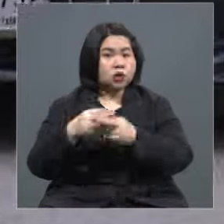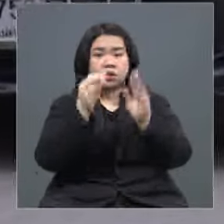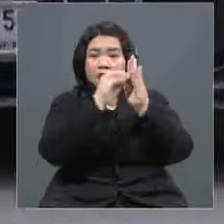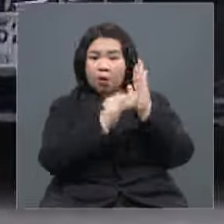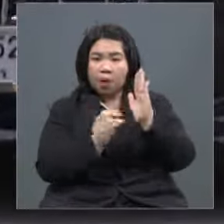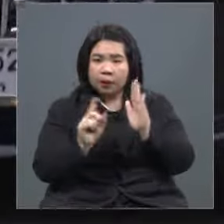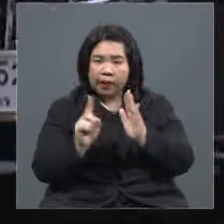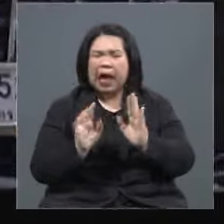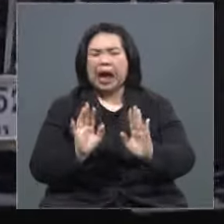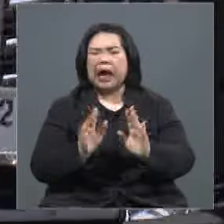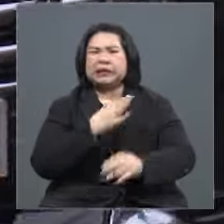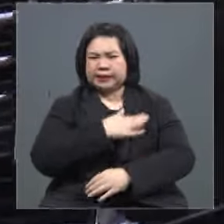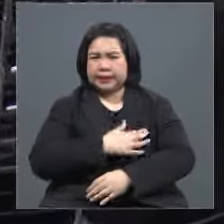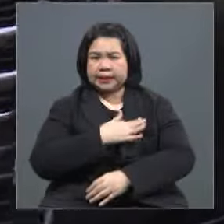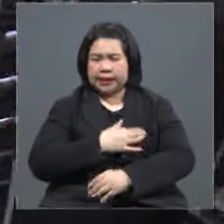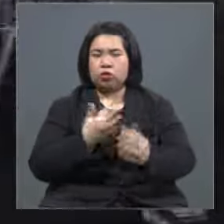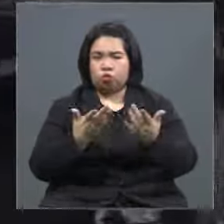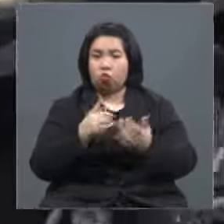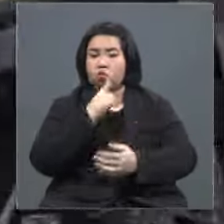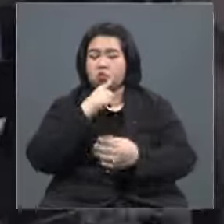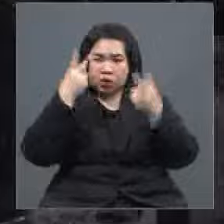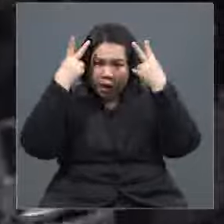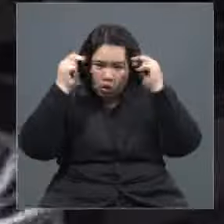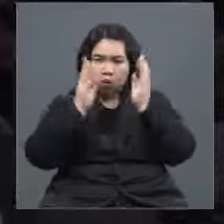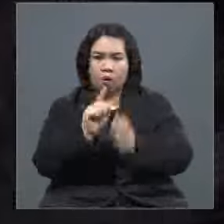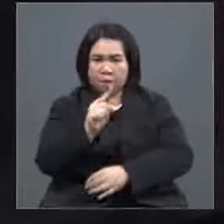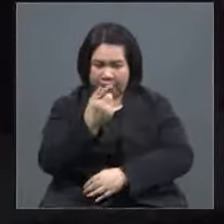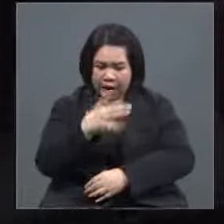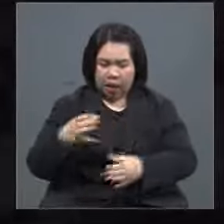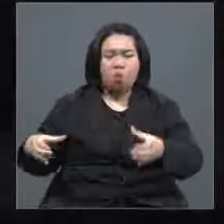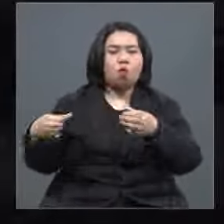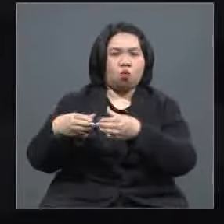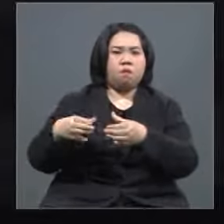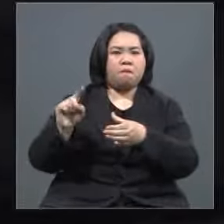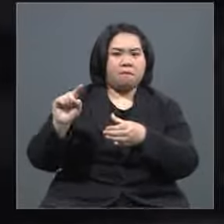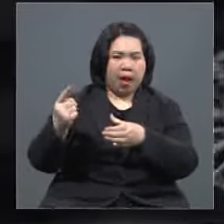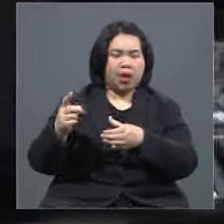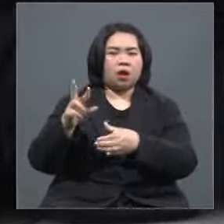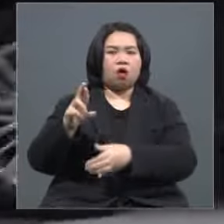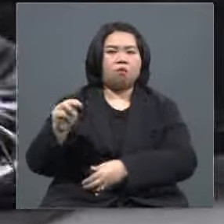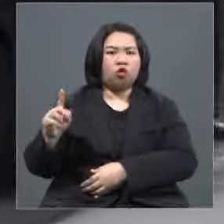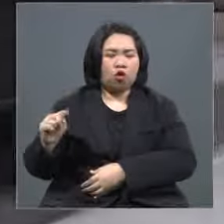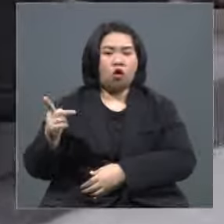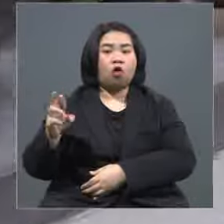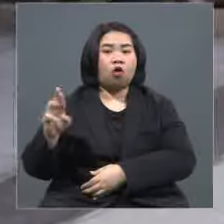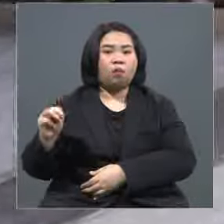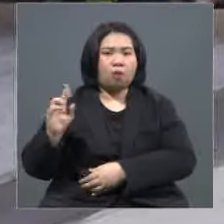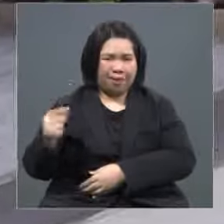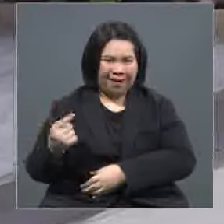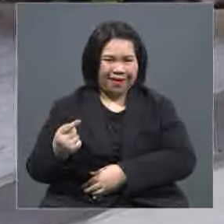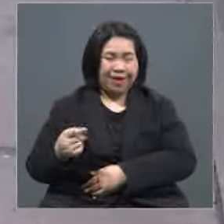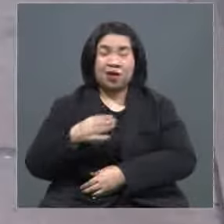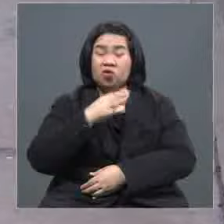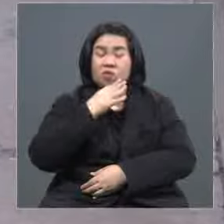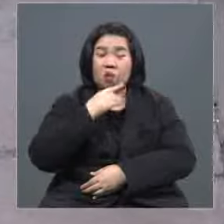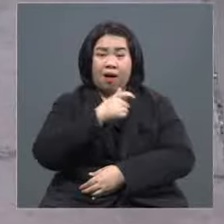ายกรัฐมนตรีก่อนจากนั้นจึงจะเริ่มฟอร์มครม.ใหม่และเมื่อปลดกล้าปลดกระหม่อมชัดเจนครม.รักษาการก็จะพ้น